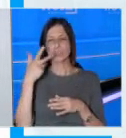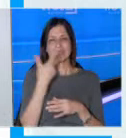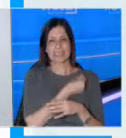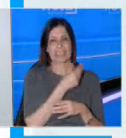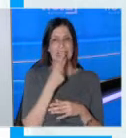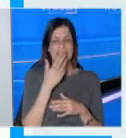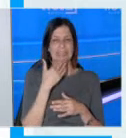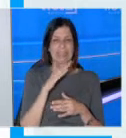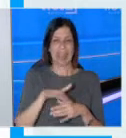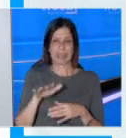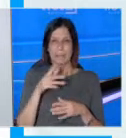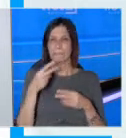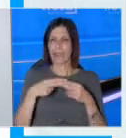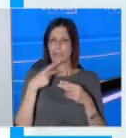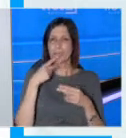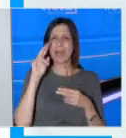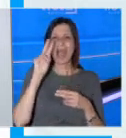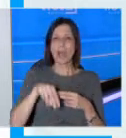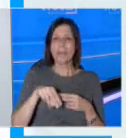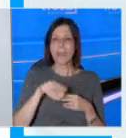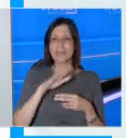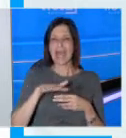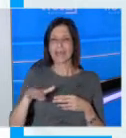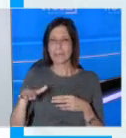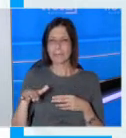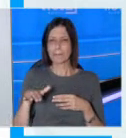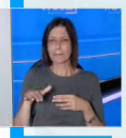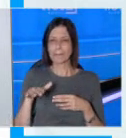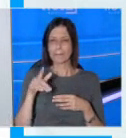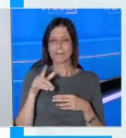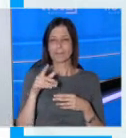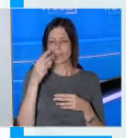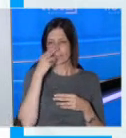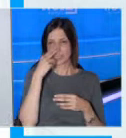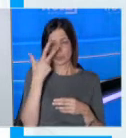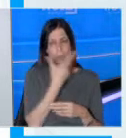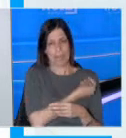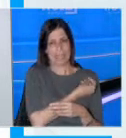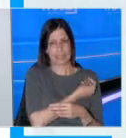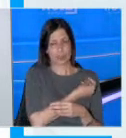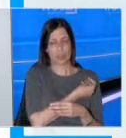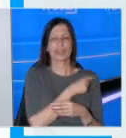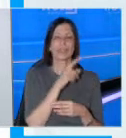ארי צייצה: 2,000 ילדים נוסו בחיסון פייזר,